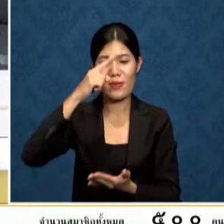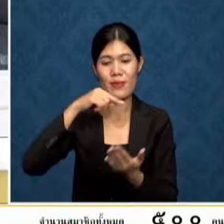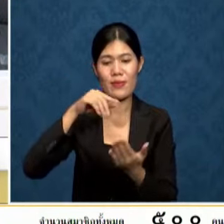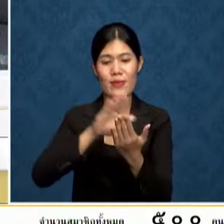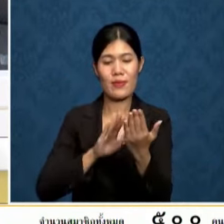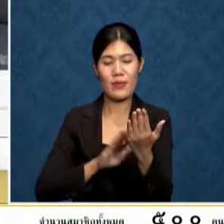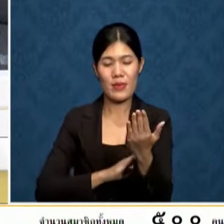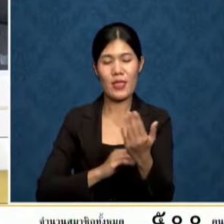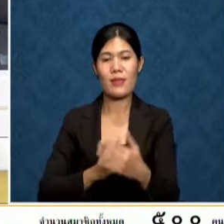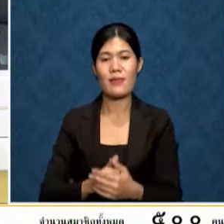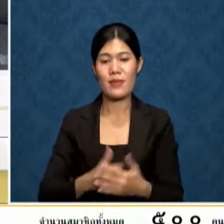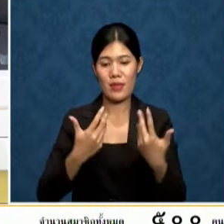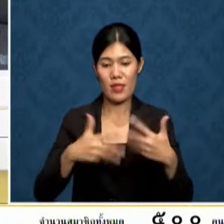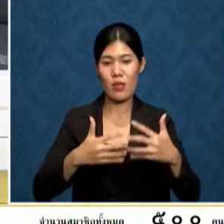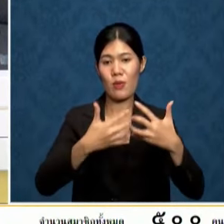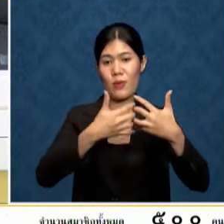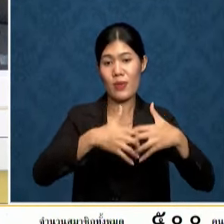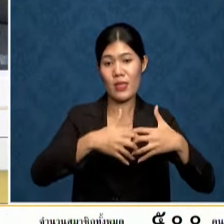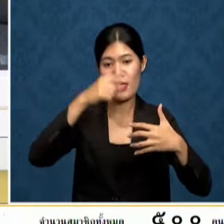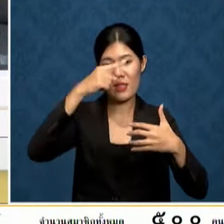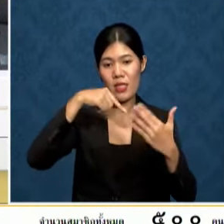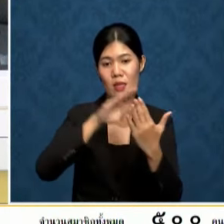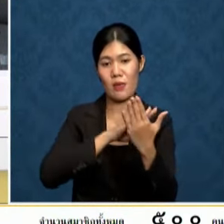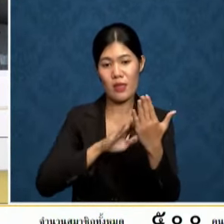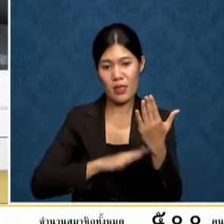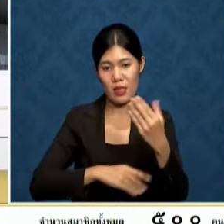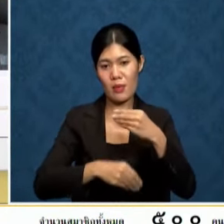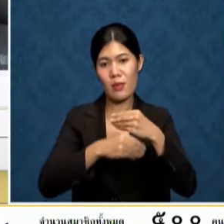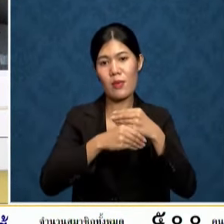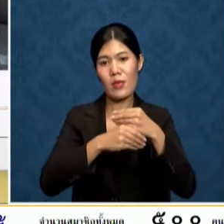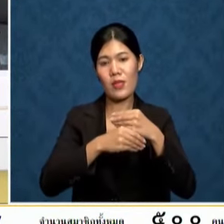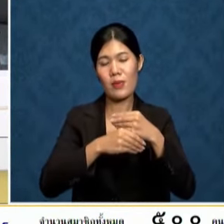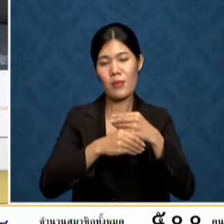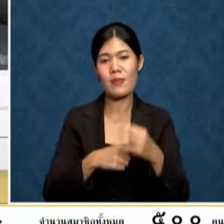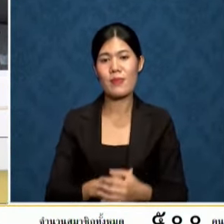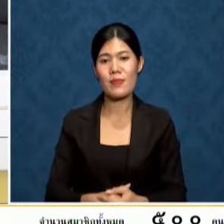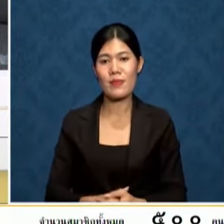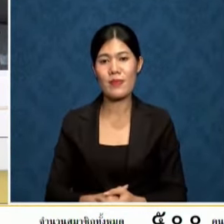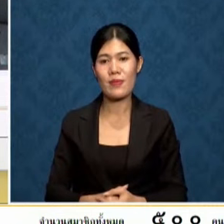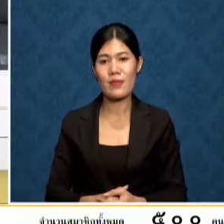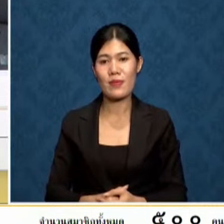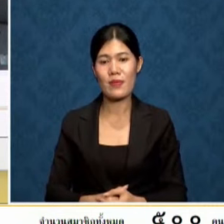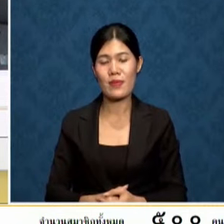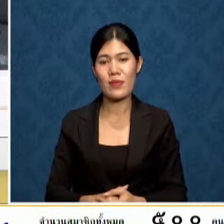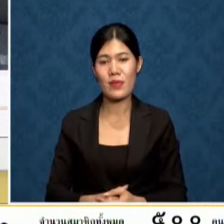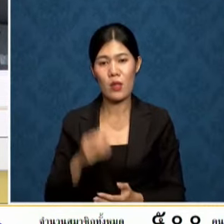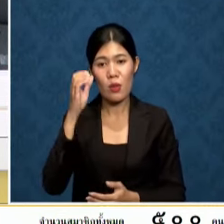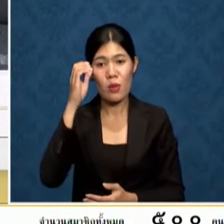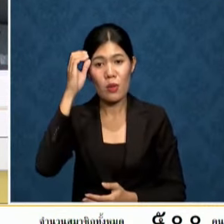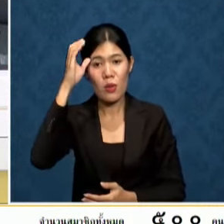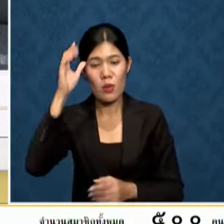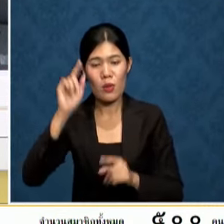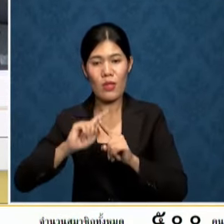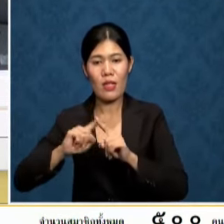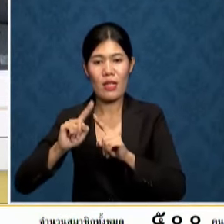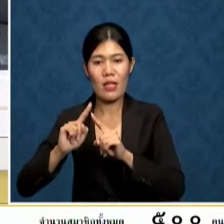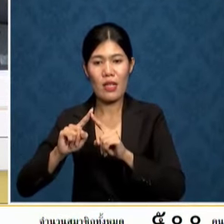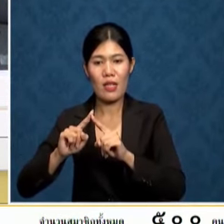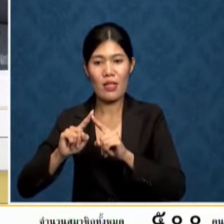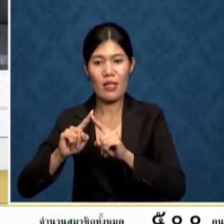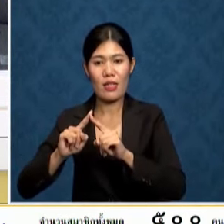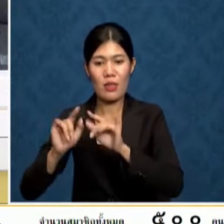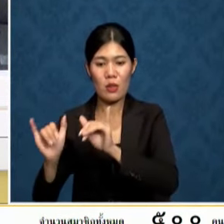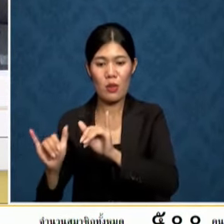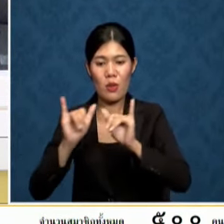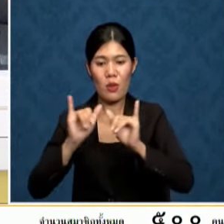ผลิตในประเทศไทยเพิ่มขึ้นได้มีการทรานเฟอร์เรื่องของความรู้ในเรื่องของการผลิตอุตสาหกรรมรถ